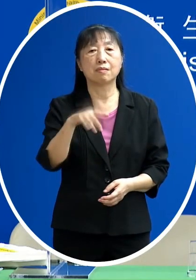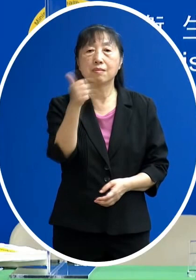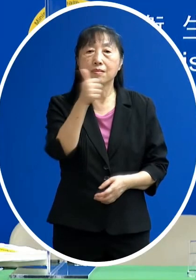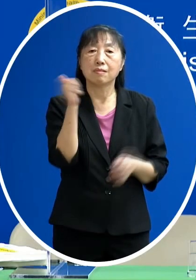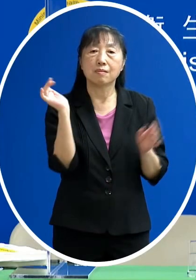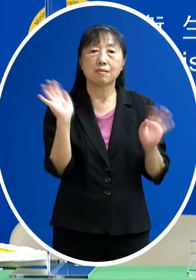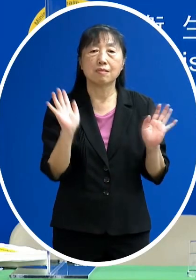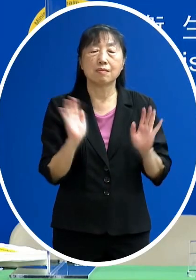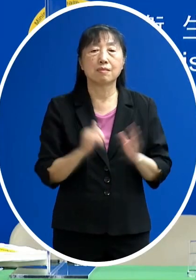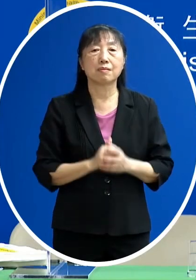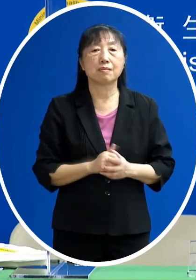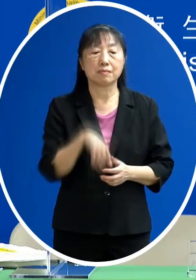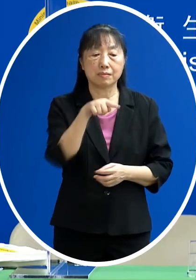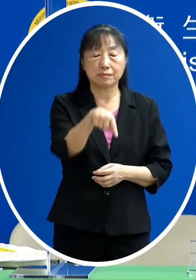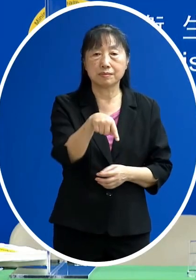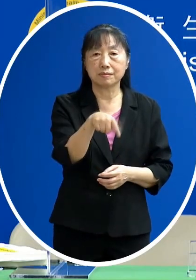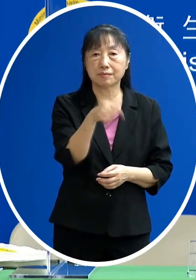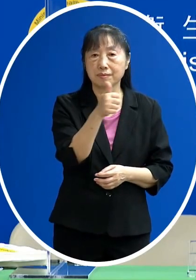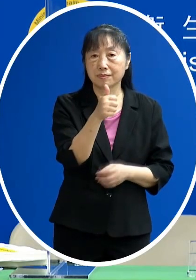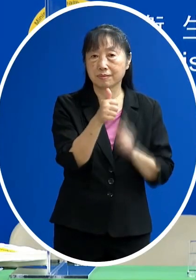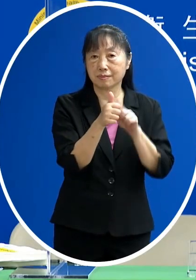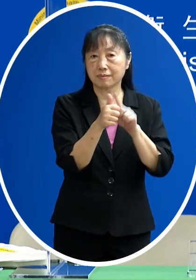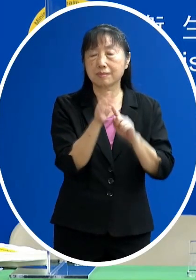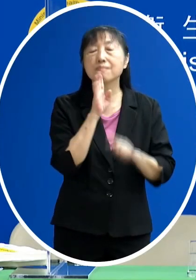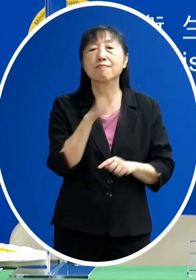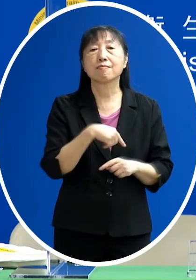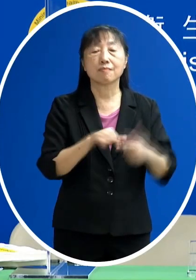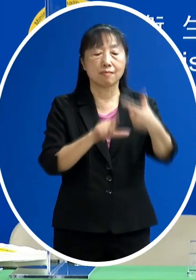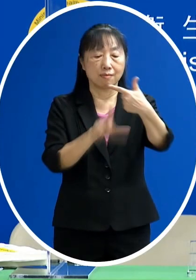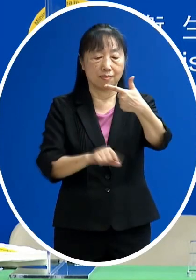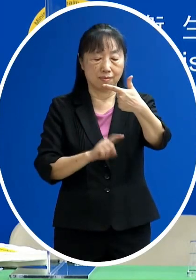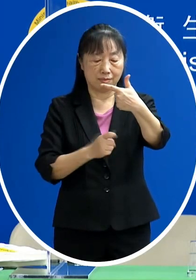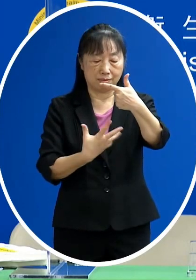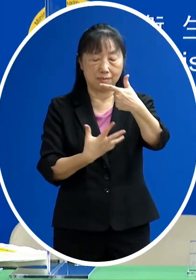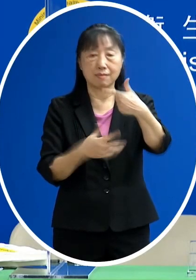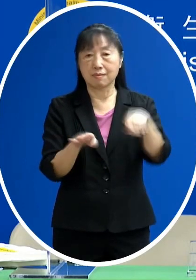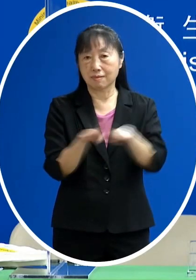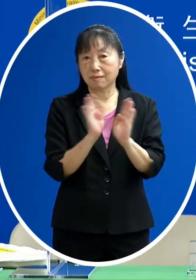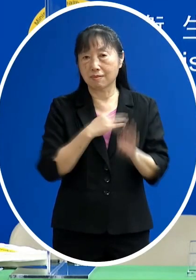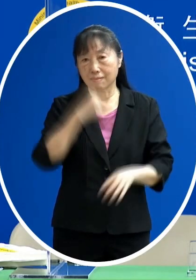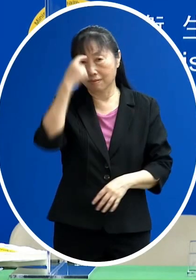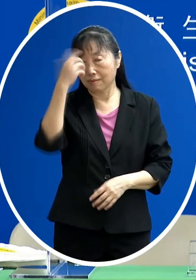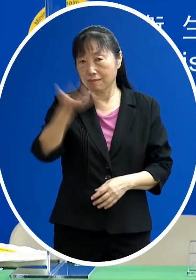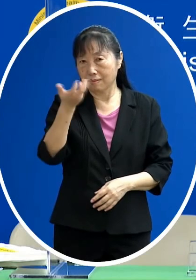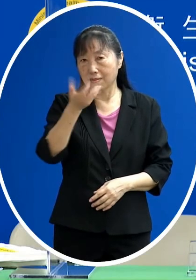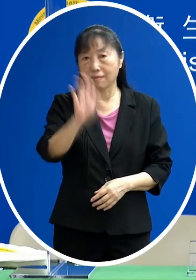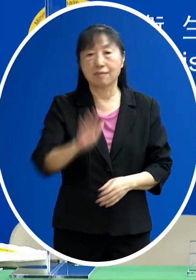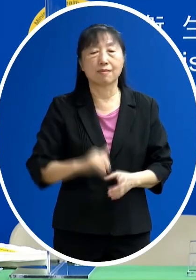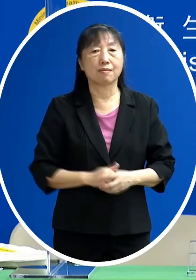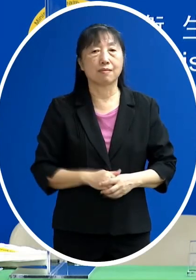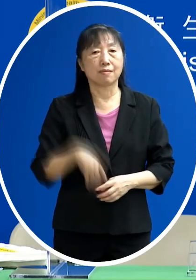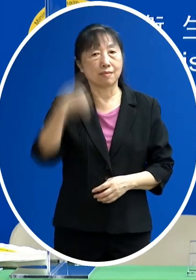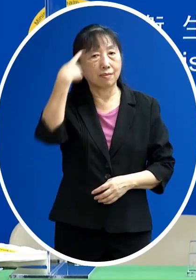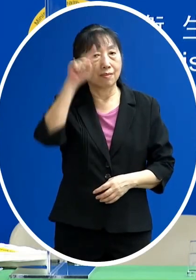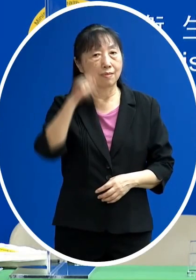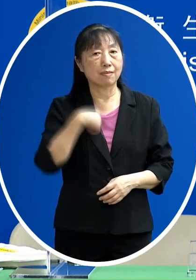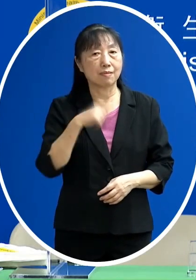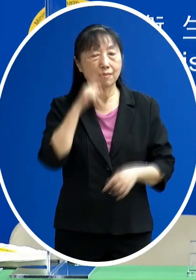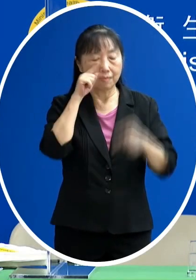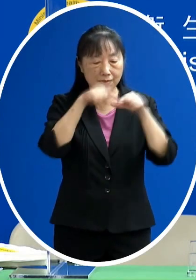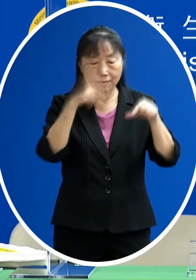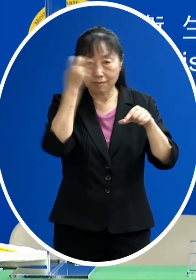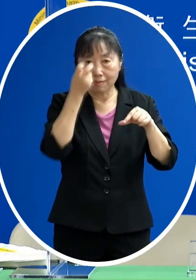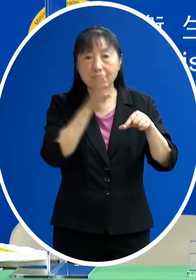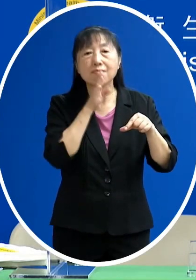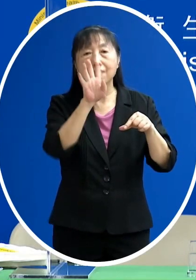婴，那这一位小朋友本身是在6月18号开始有出现发烧的症状，隔天快筛阳性，